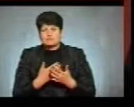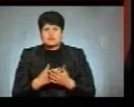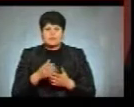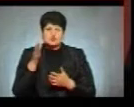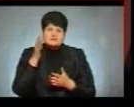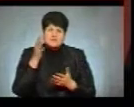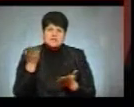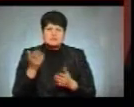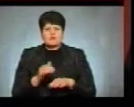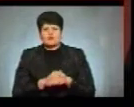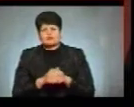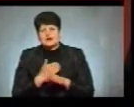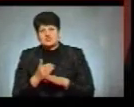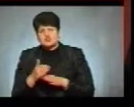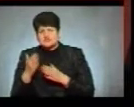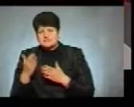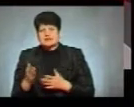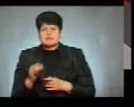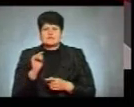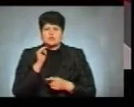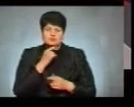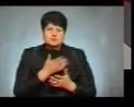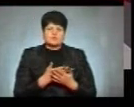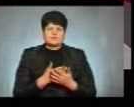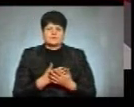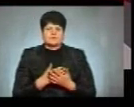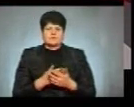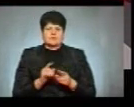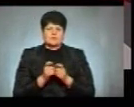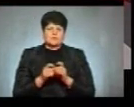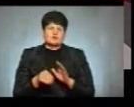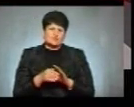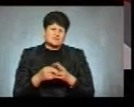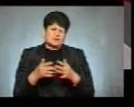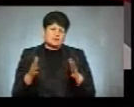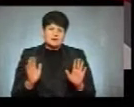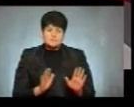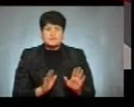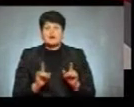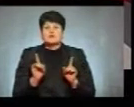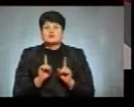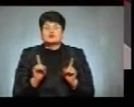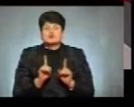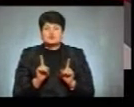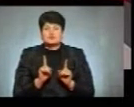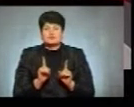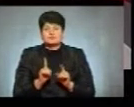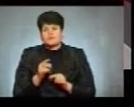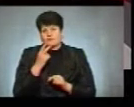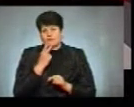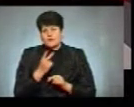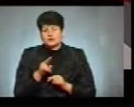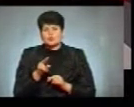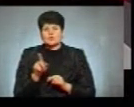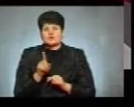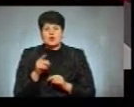освіті, в гуманітарній частині, точніше, в економічному, ну, зокрема, боротьбі з корупцією і так далі. Ну, щодо все-таки, от видно, що